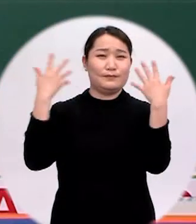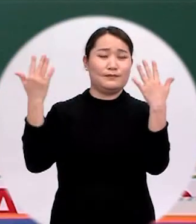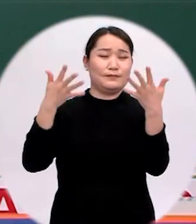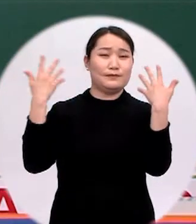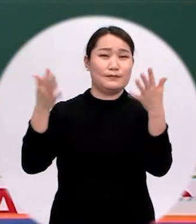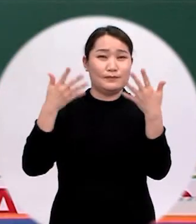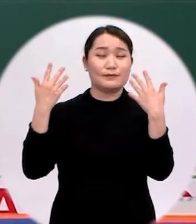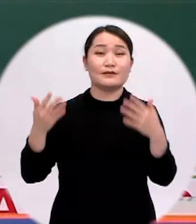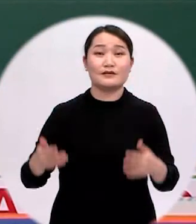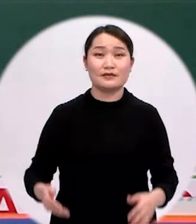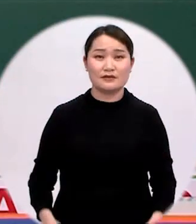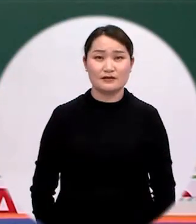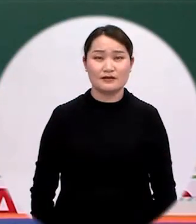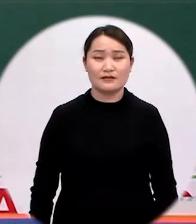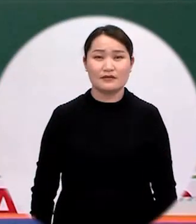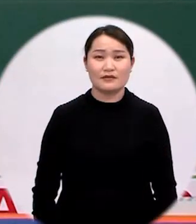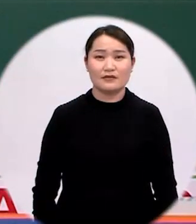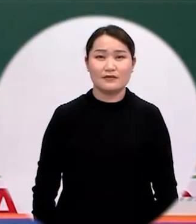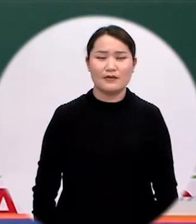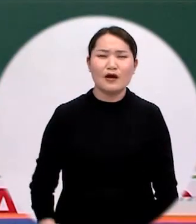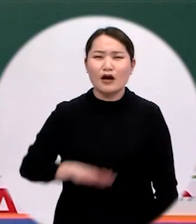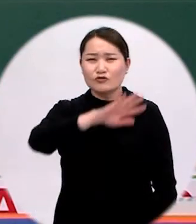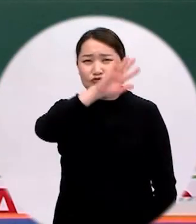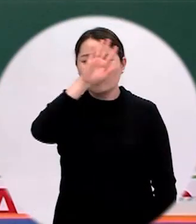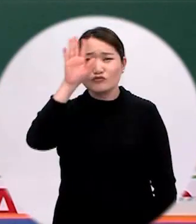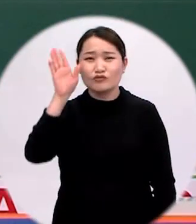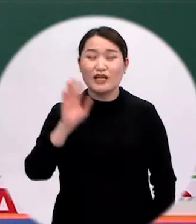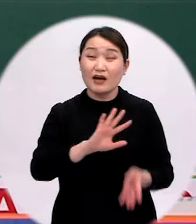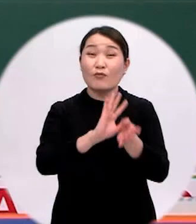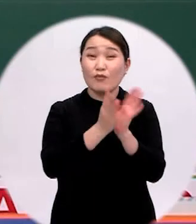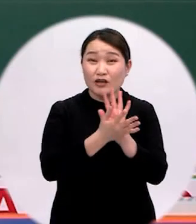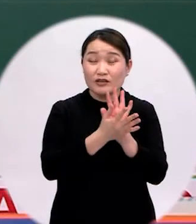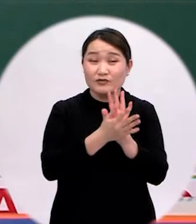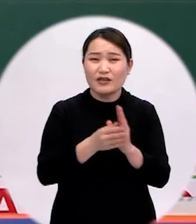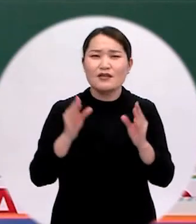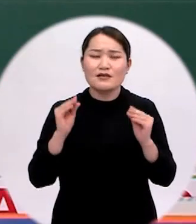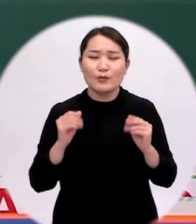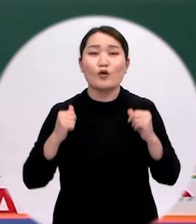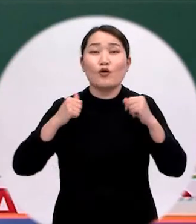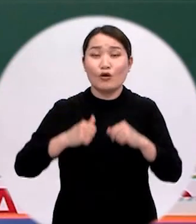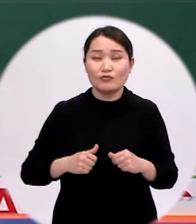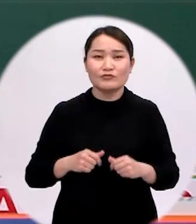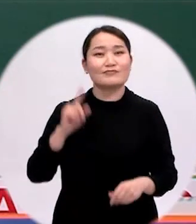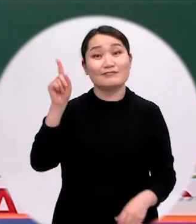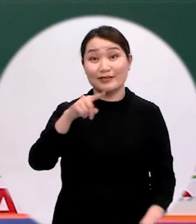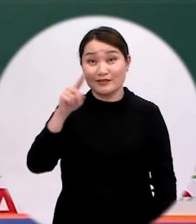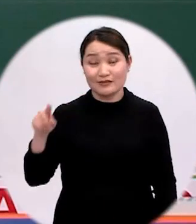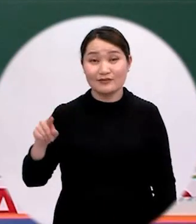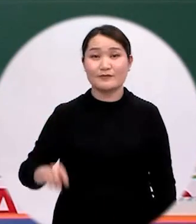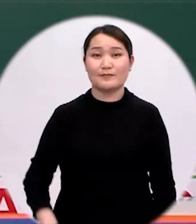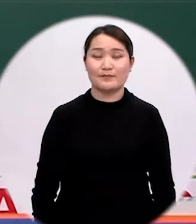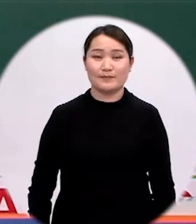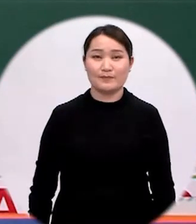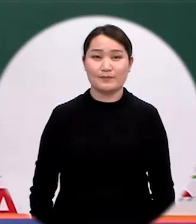үгийн утга нь хавар дулаарч байгаа боловч хит нэмгэн хувцлаж болохгүй. Тийм